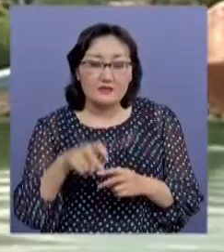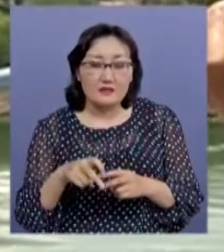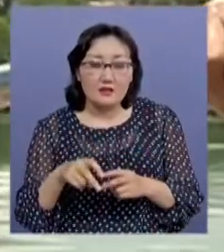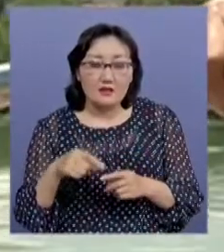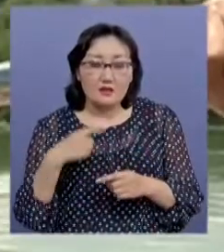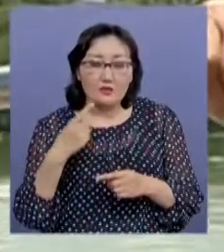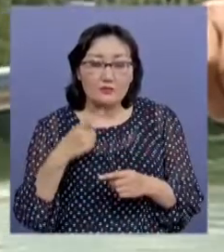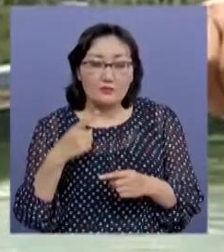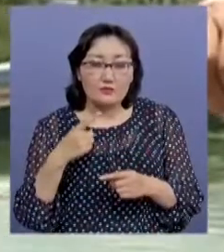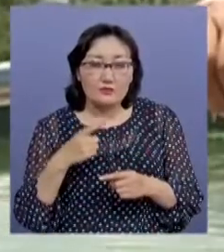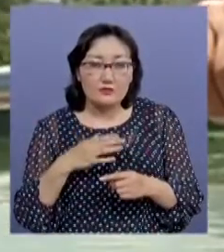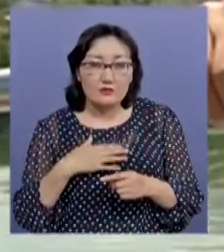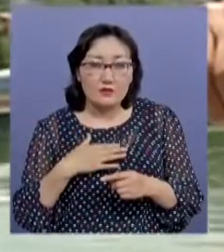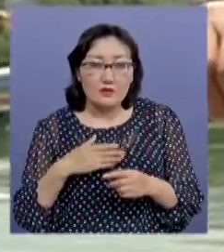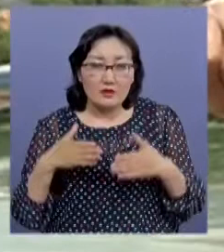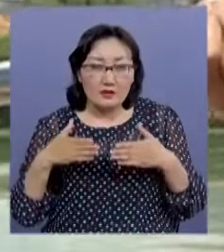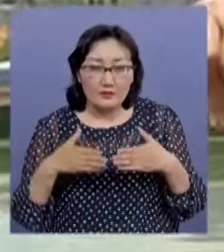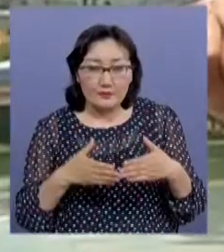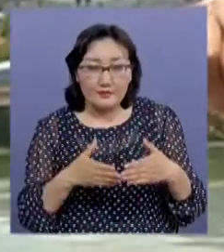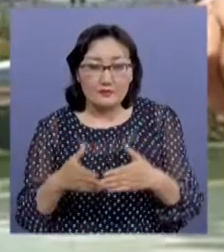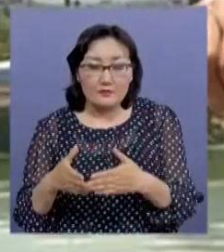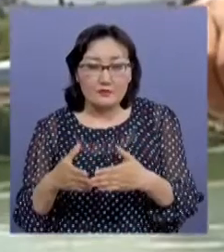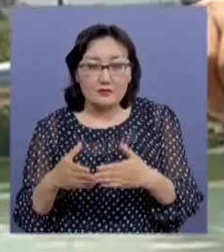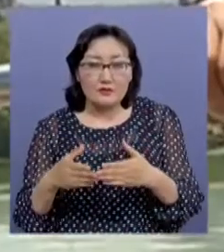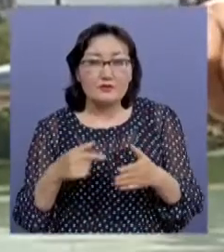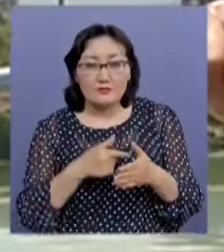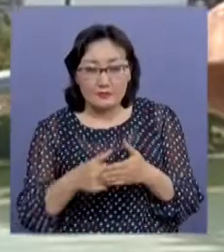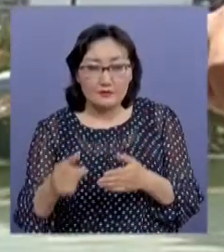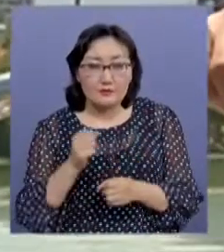ауызша болмаса осы қайықпен келіп ескертеміз.